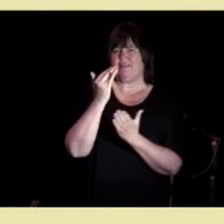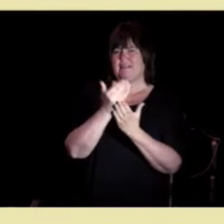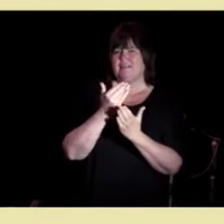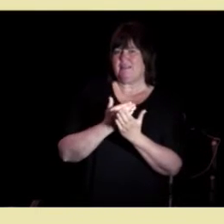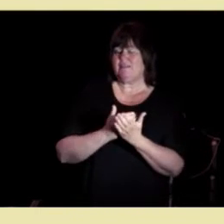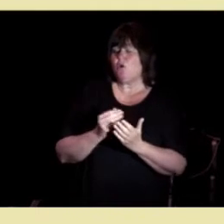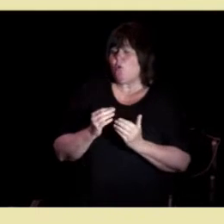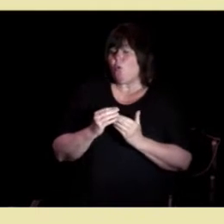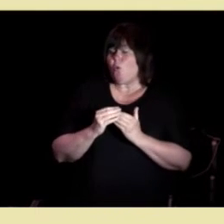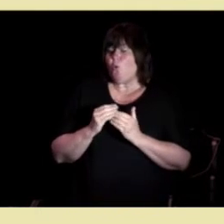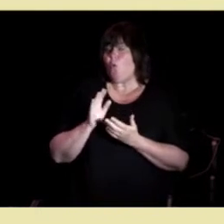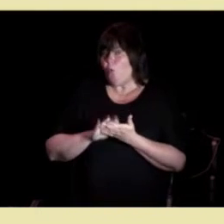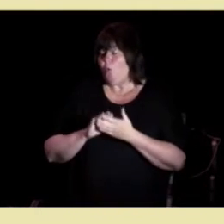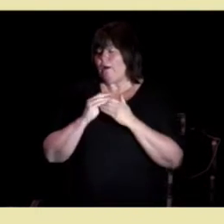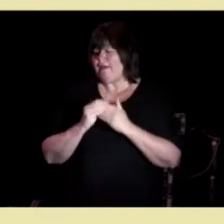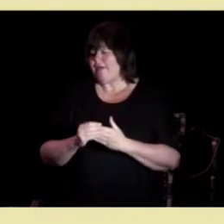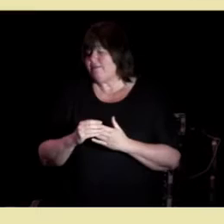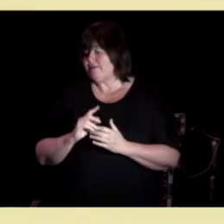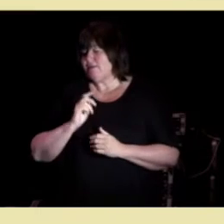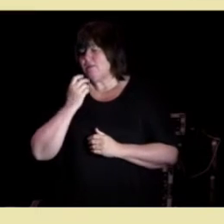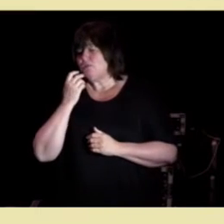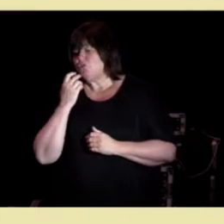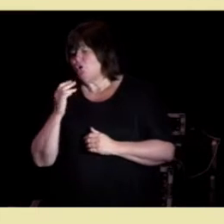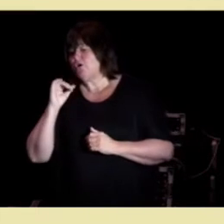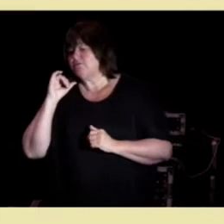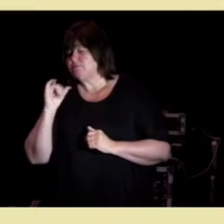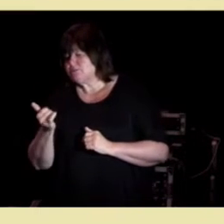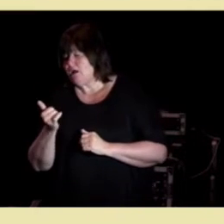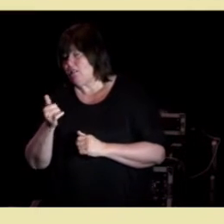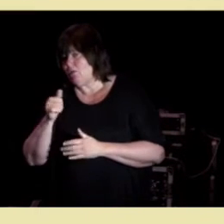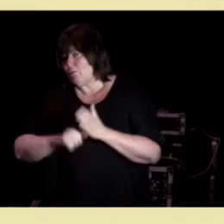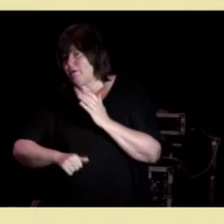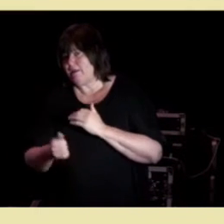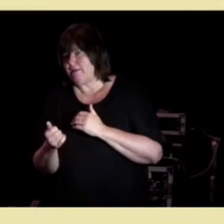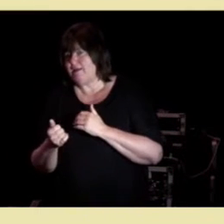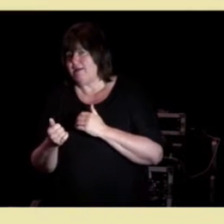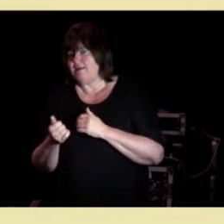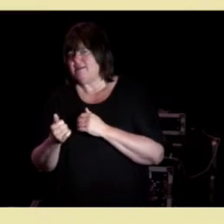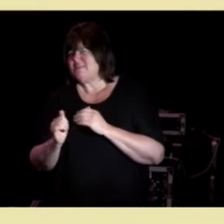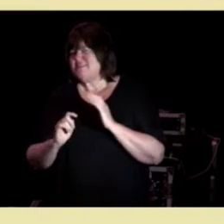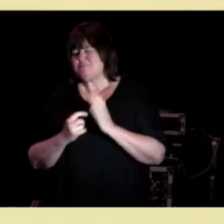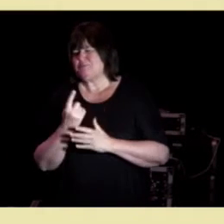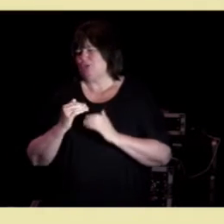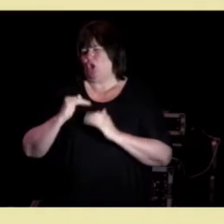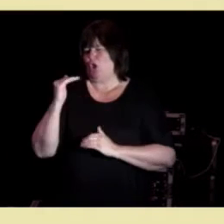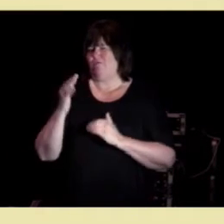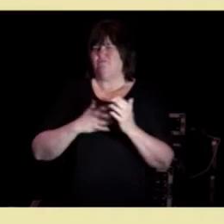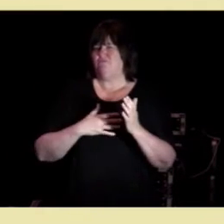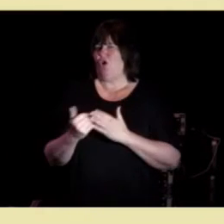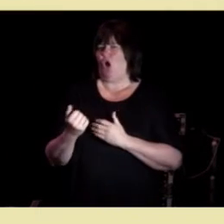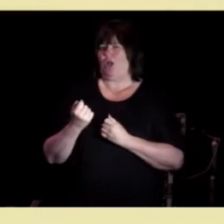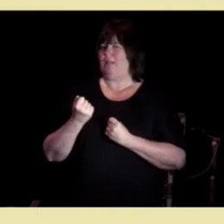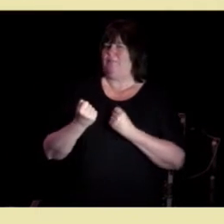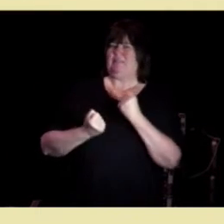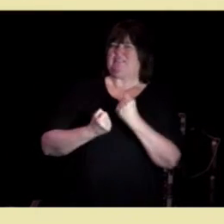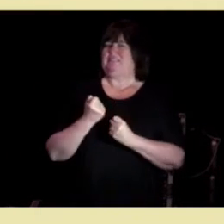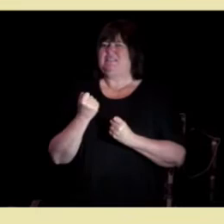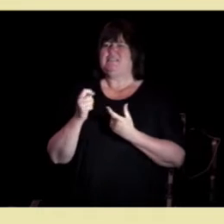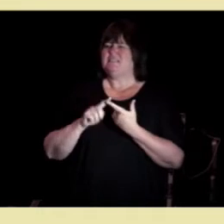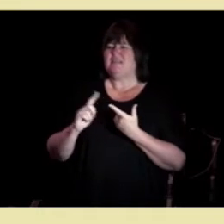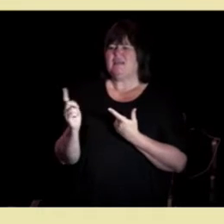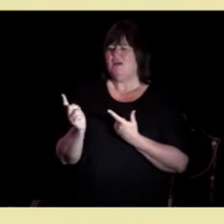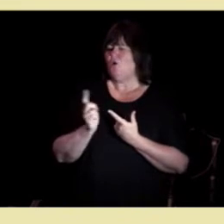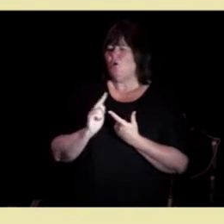og enighet om når man skal operere. Den har ikke spesielt høy faglig prestisje, og den har